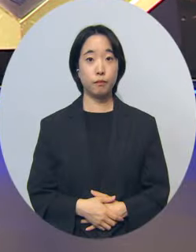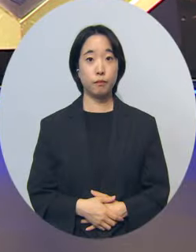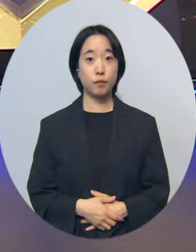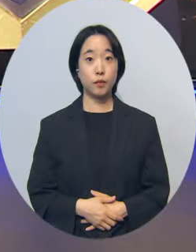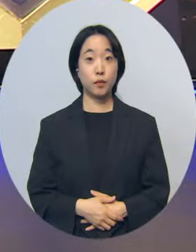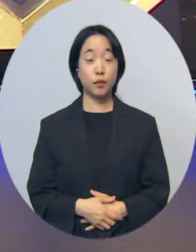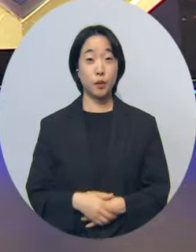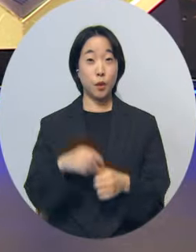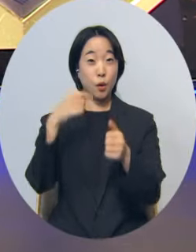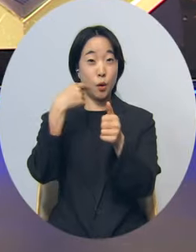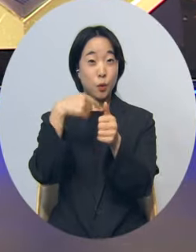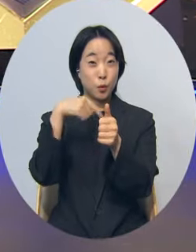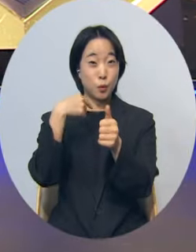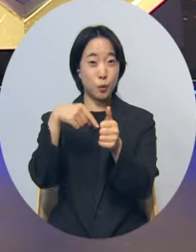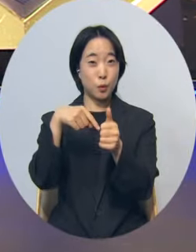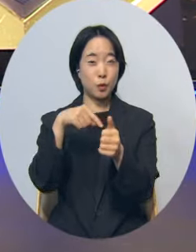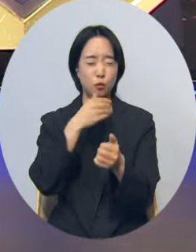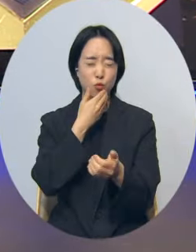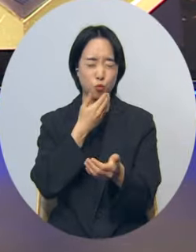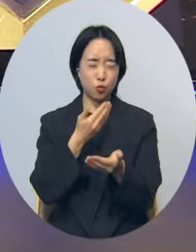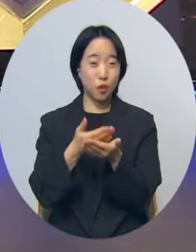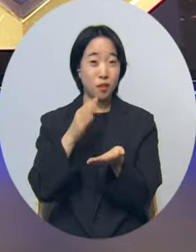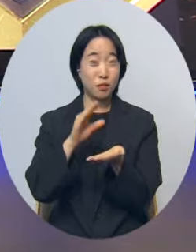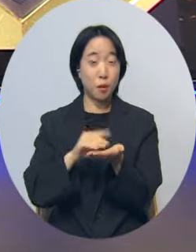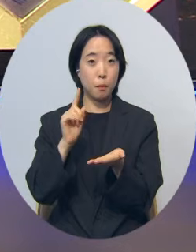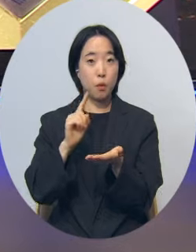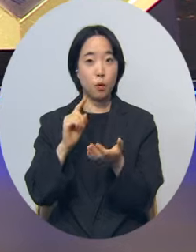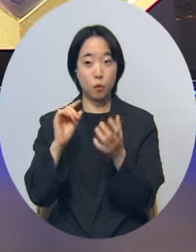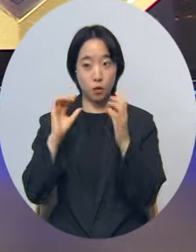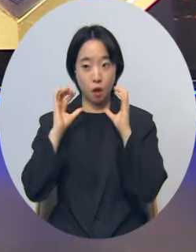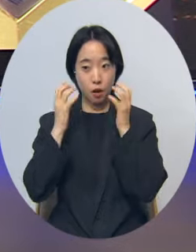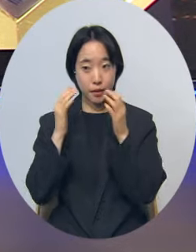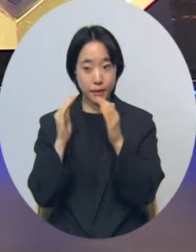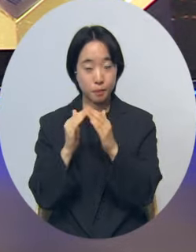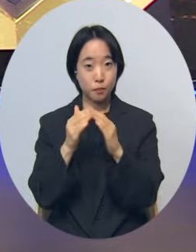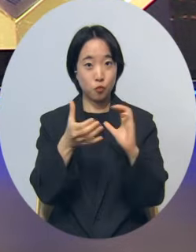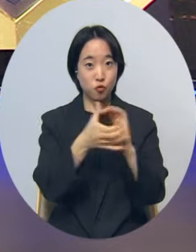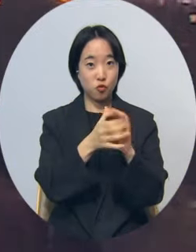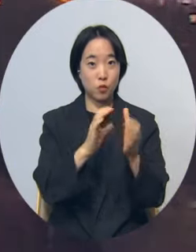교육계의 30년 숙원 사업인 유보통합이 다음 달에 첫 단추를 끼웁니다.